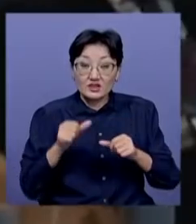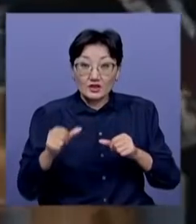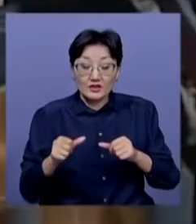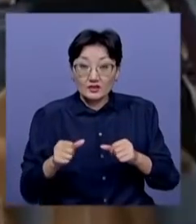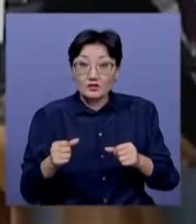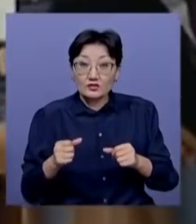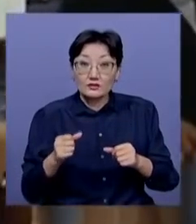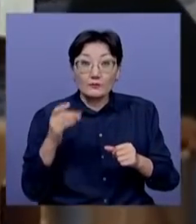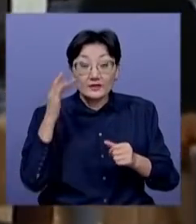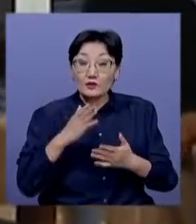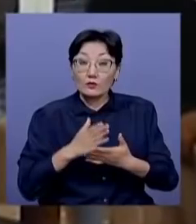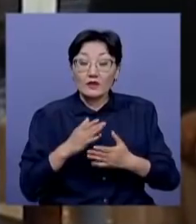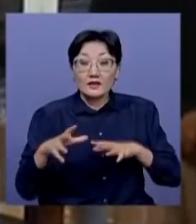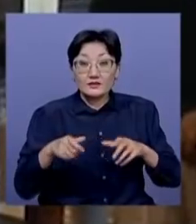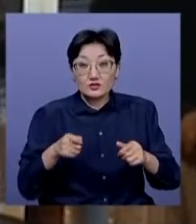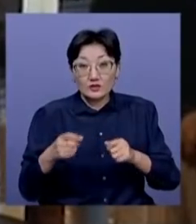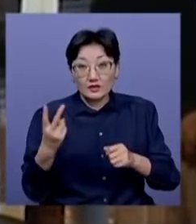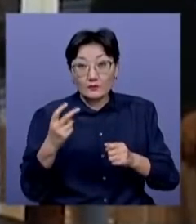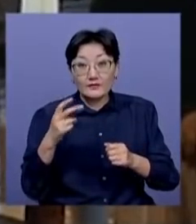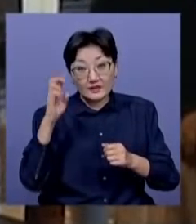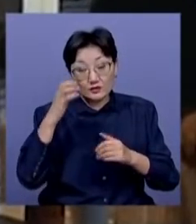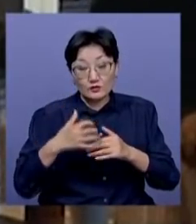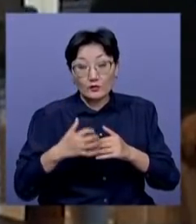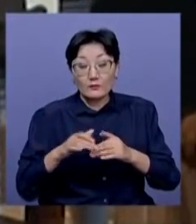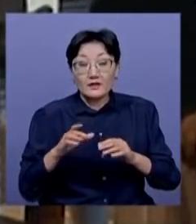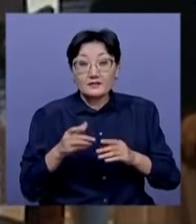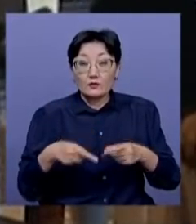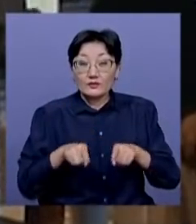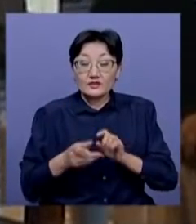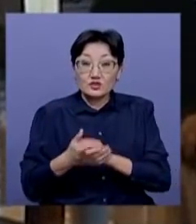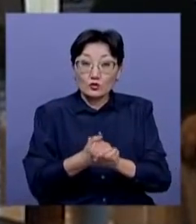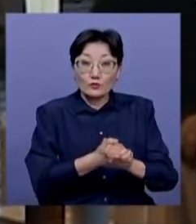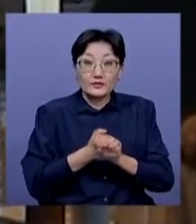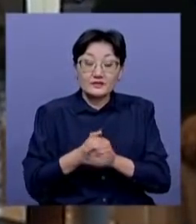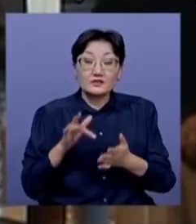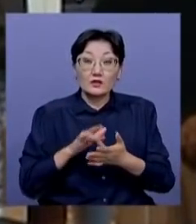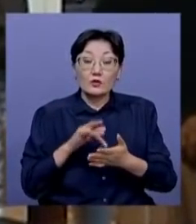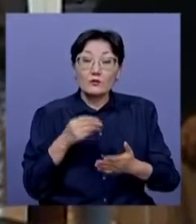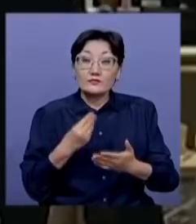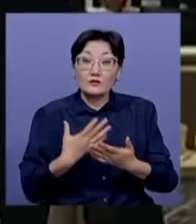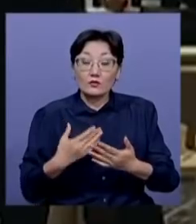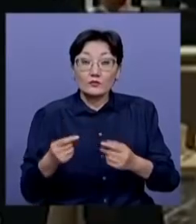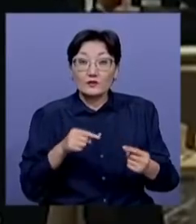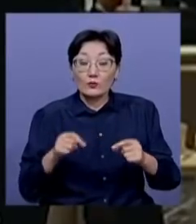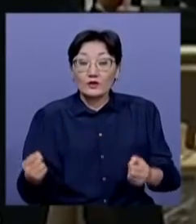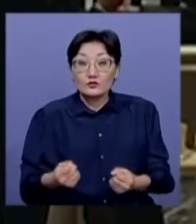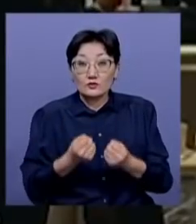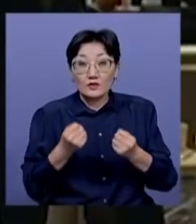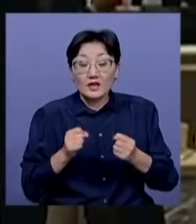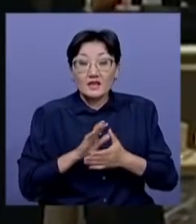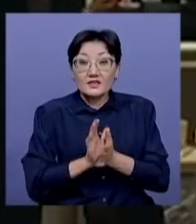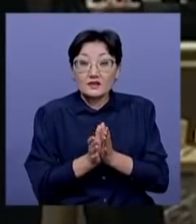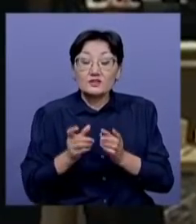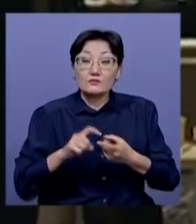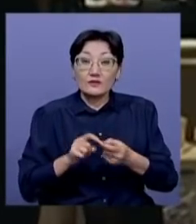ие. Сондай-ақ Қазақстан басшысы екі ел арасындағы стратегиялық ынтымақтастықтың ортақ құндылықтарға, өзара қолдау мен тығыз